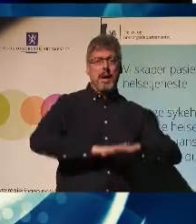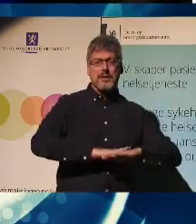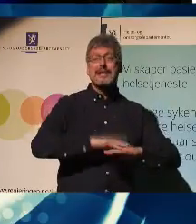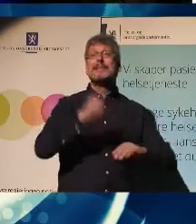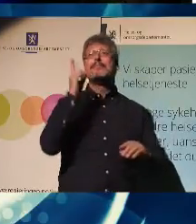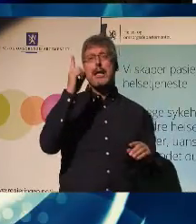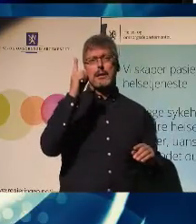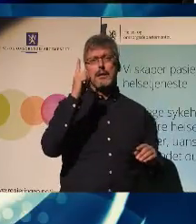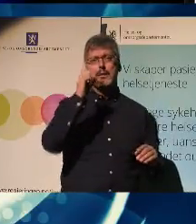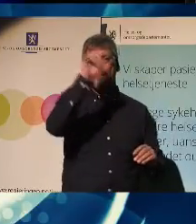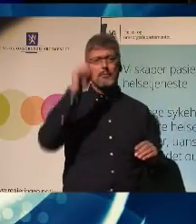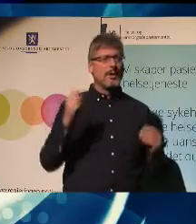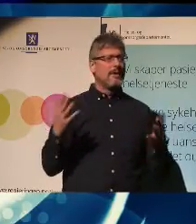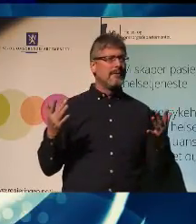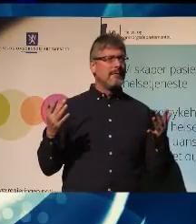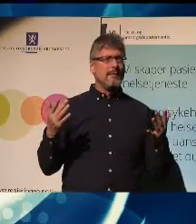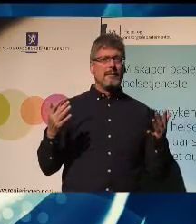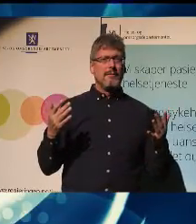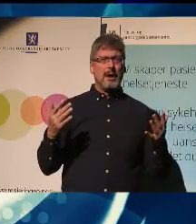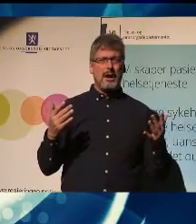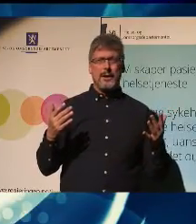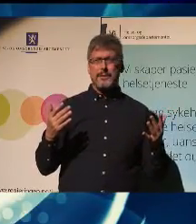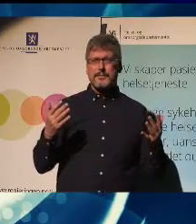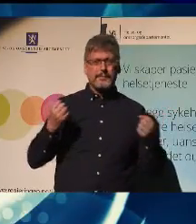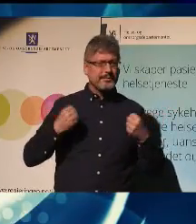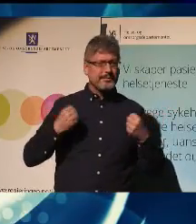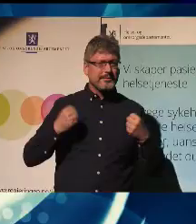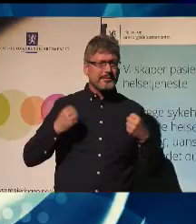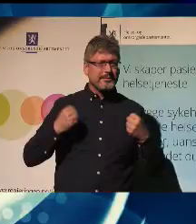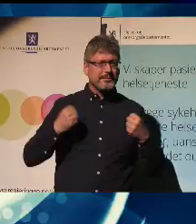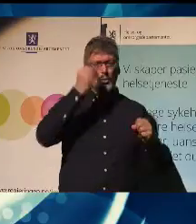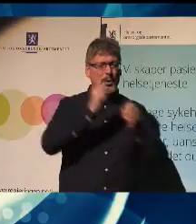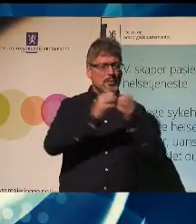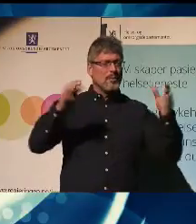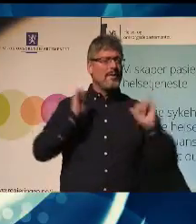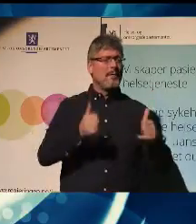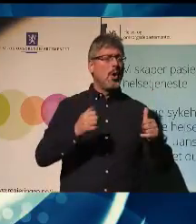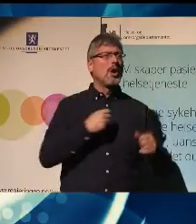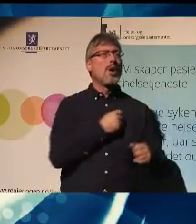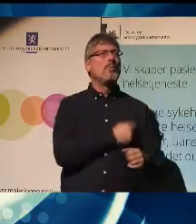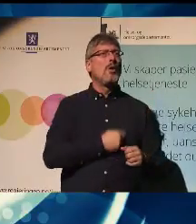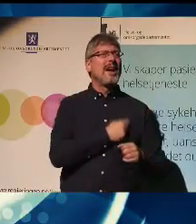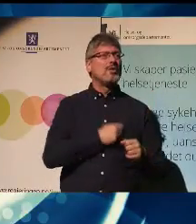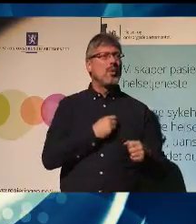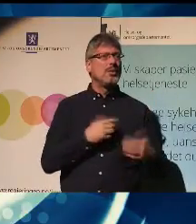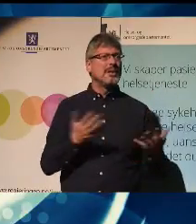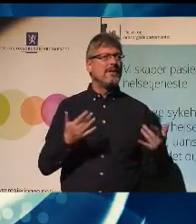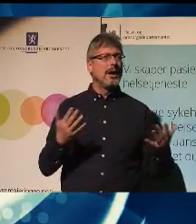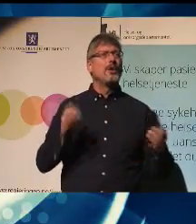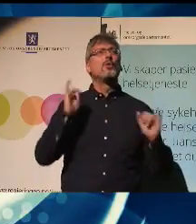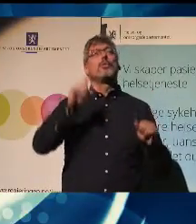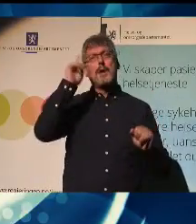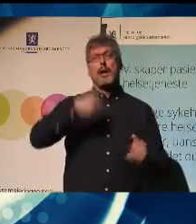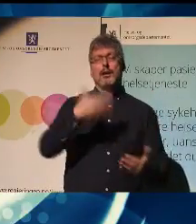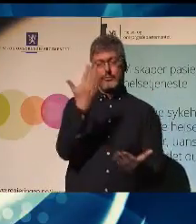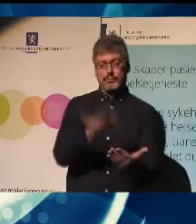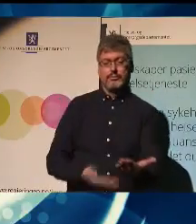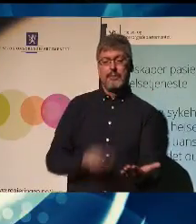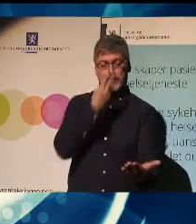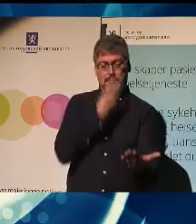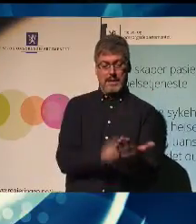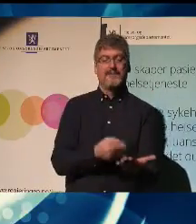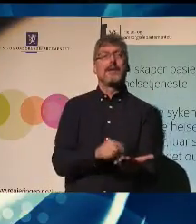Men så spørsmålet, hva det som driver kunnskapsutviklingen for profesjonene? Jo, det jo at man kan fremføre bevis